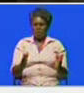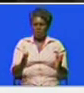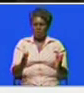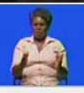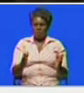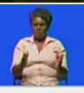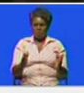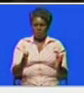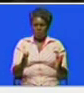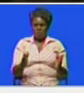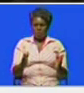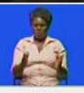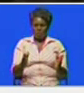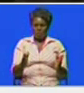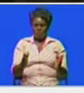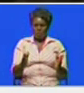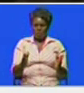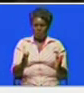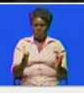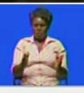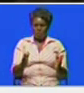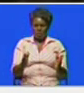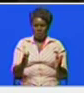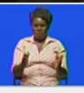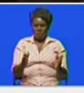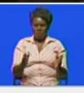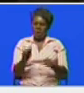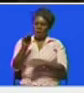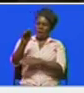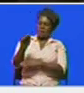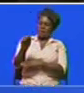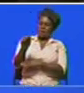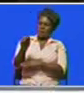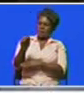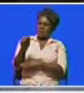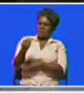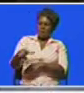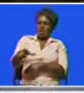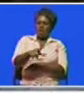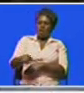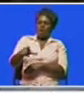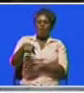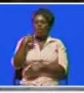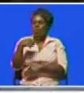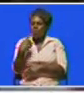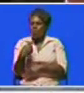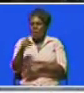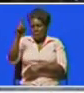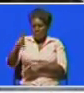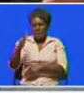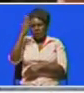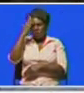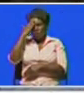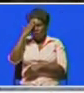Chebukati. Wafula Chebukati, sidi huyo? Awaulize, who are your local, lazima najua, who are their